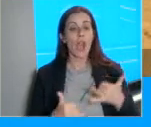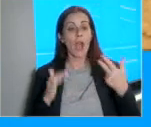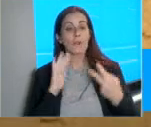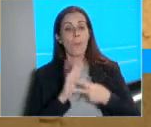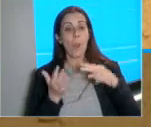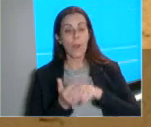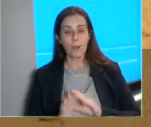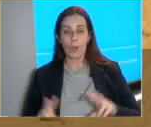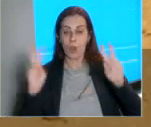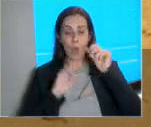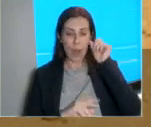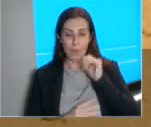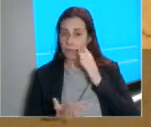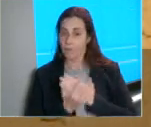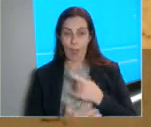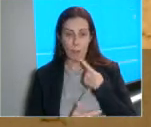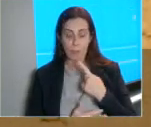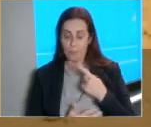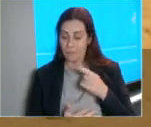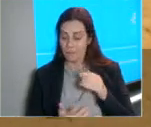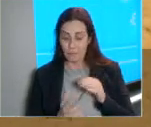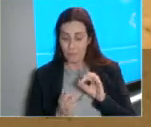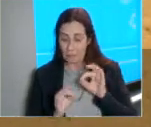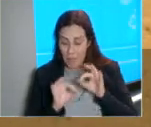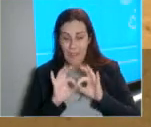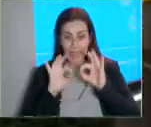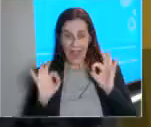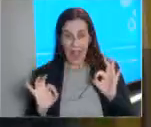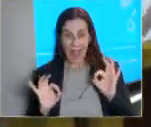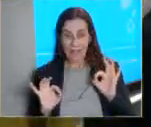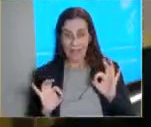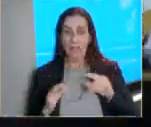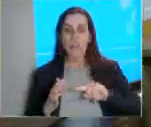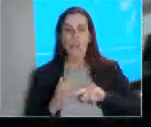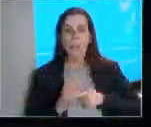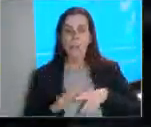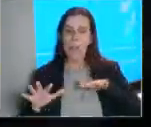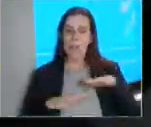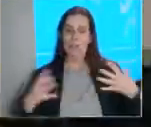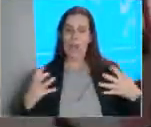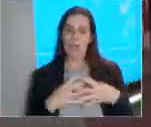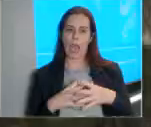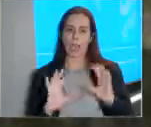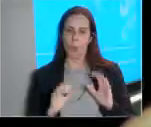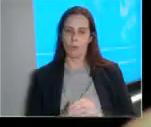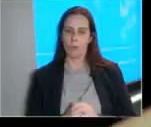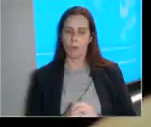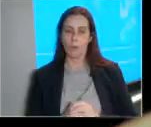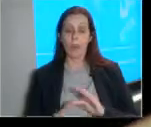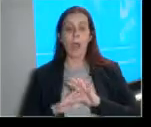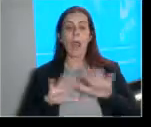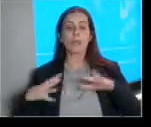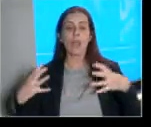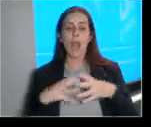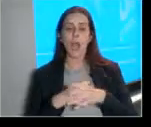כחול לבן אמרה מיום שקמה, שמטרתה זה ממשלת אחדות. רק